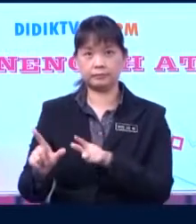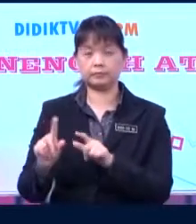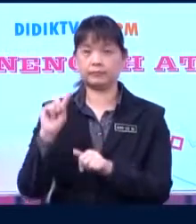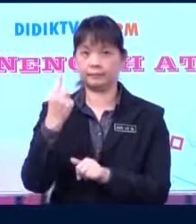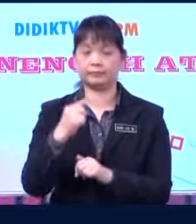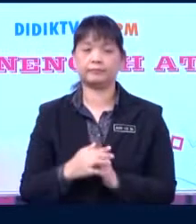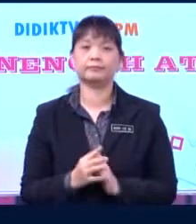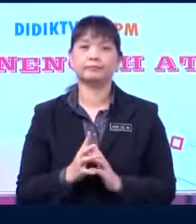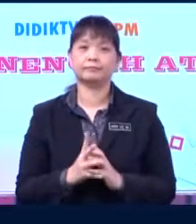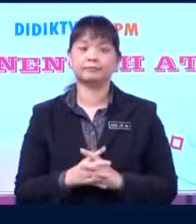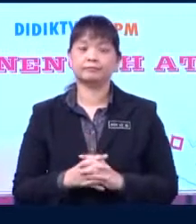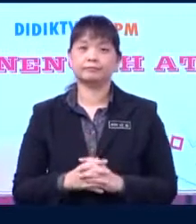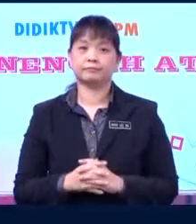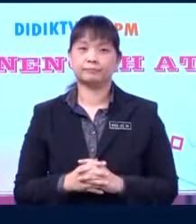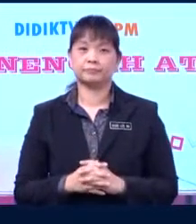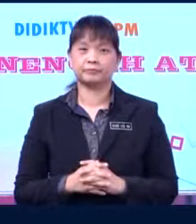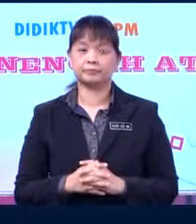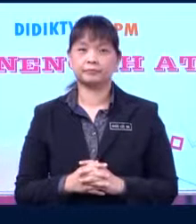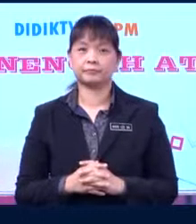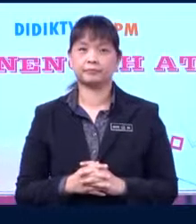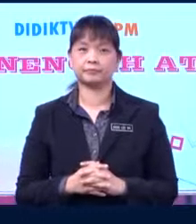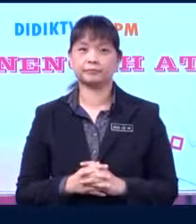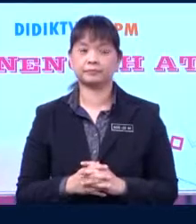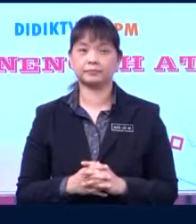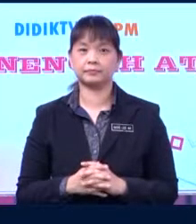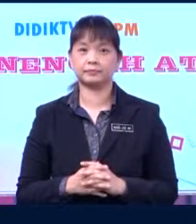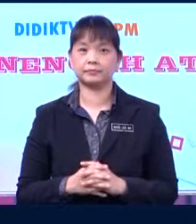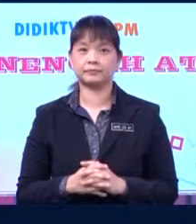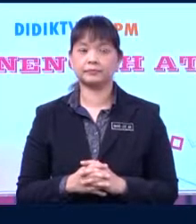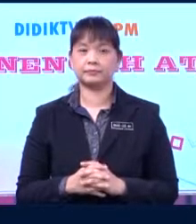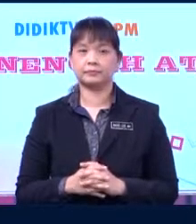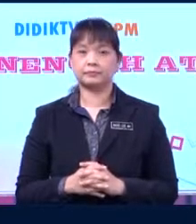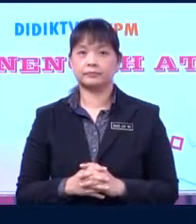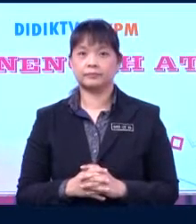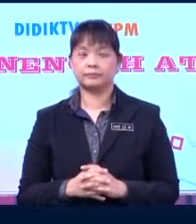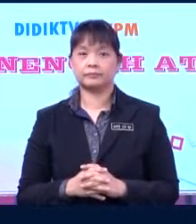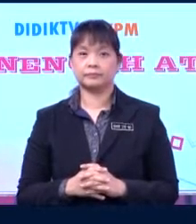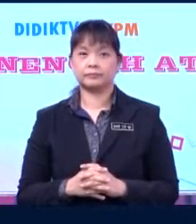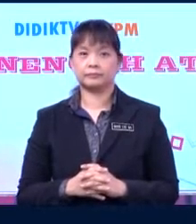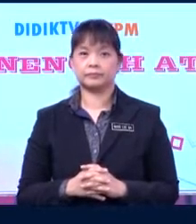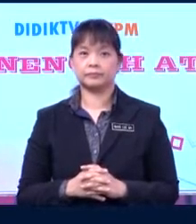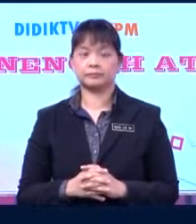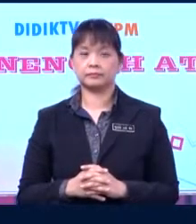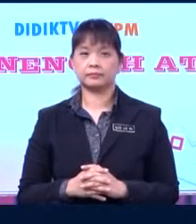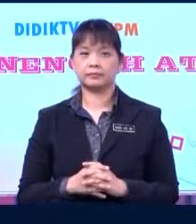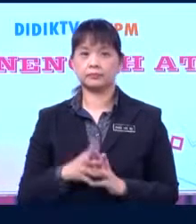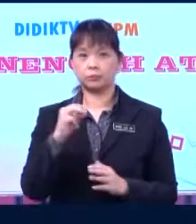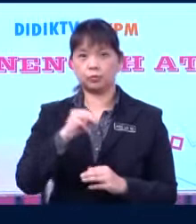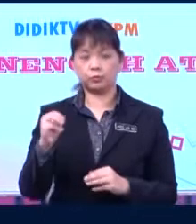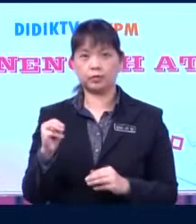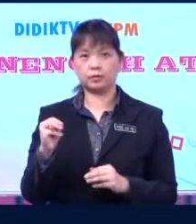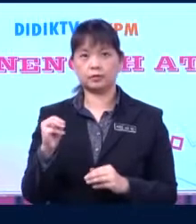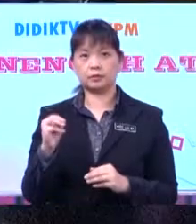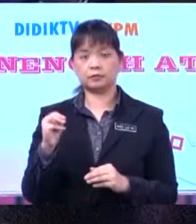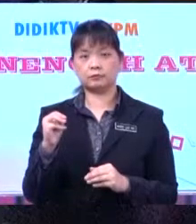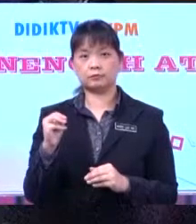tahunan sebelah Ibu jomblo sambunglah ke bawah tuh Oke murid-murid di Google misano